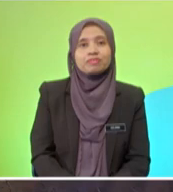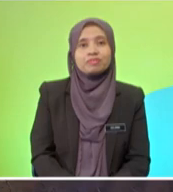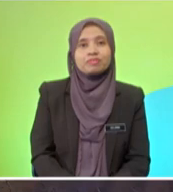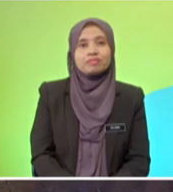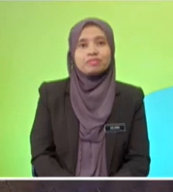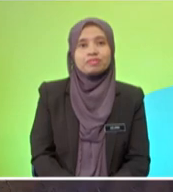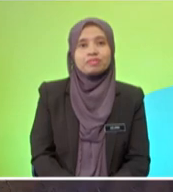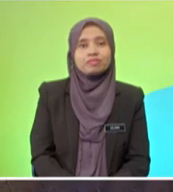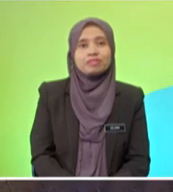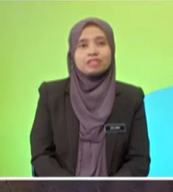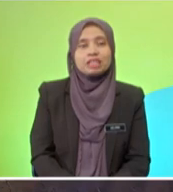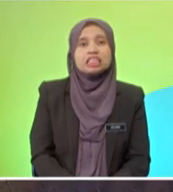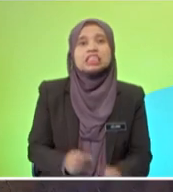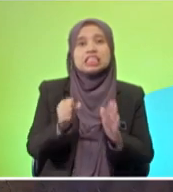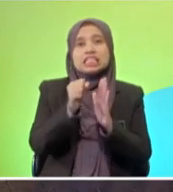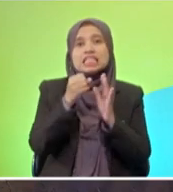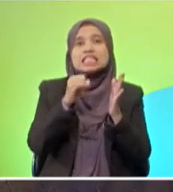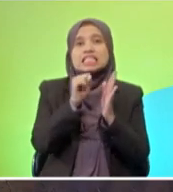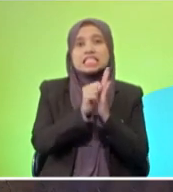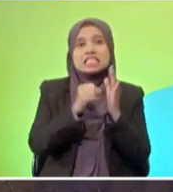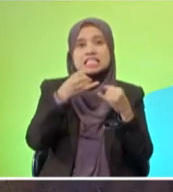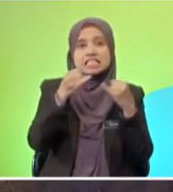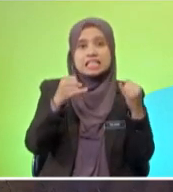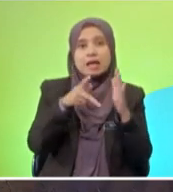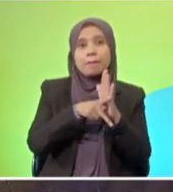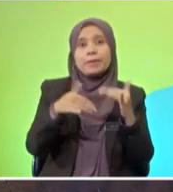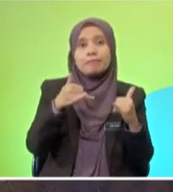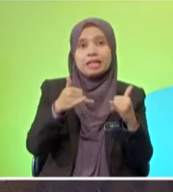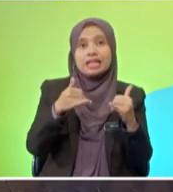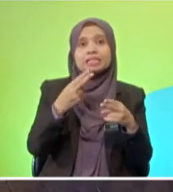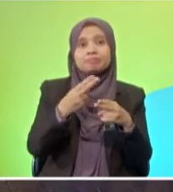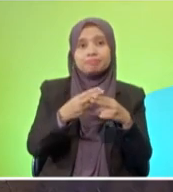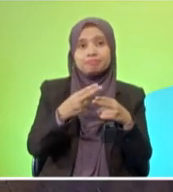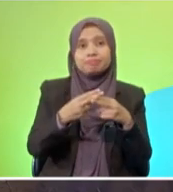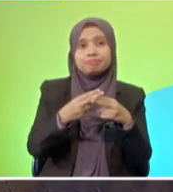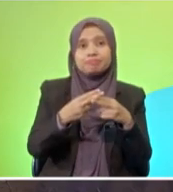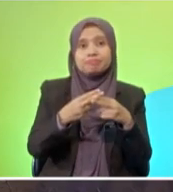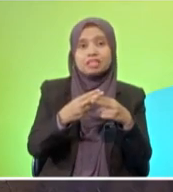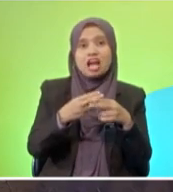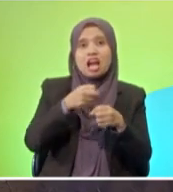ini sejenis permainan permainan tradisi namanya gasing